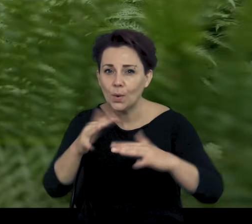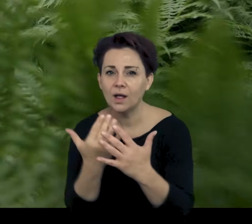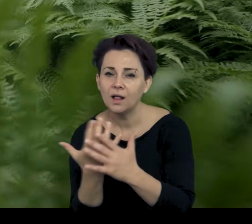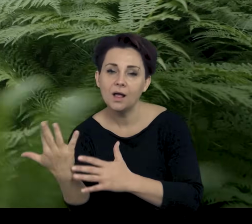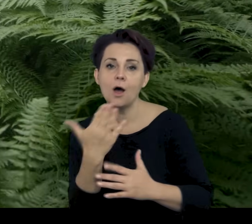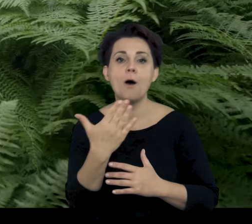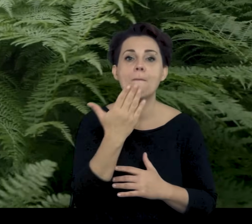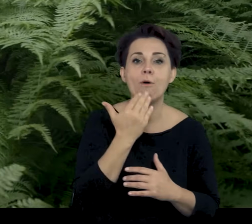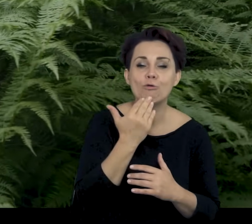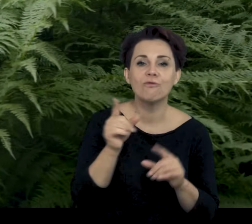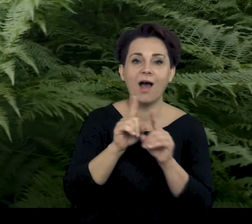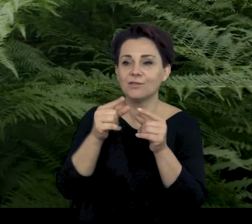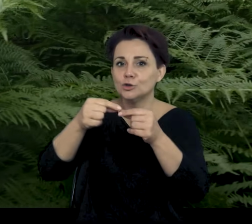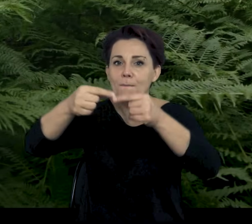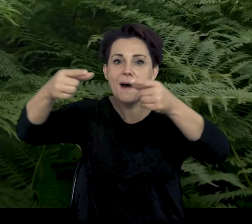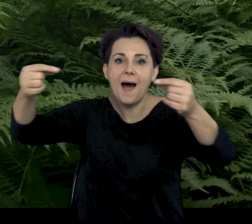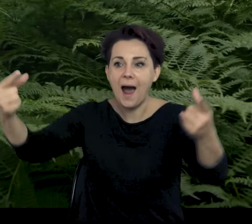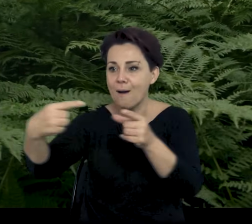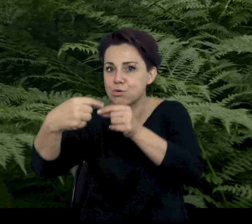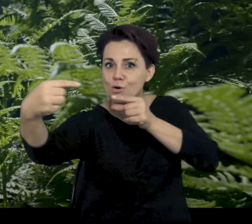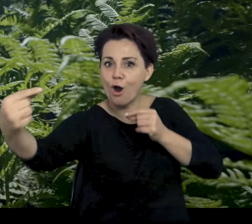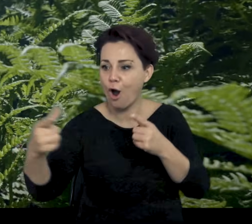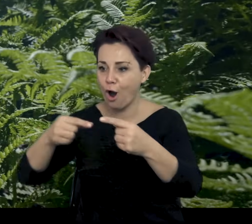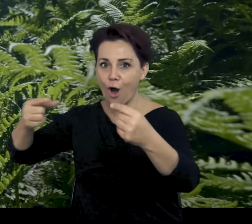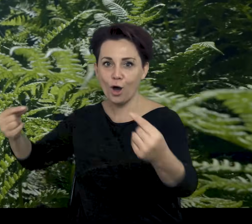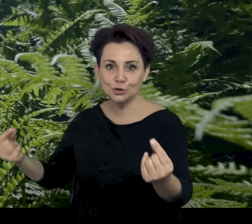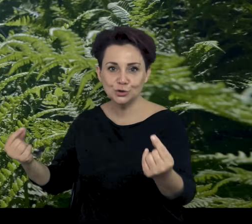borówka i pióropusze paproci.